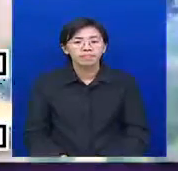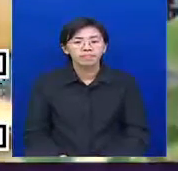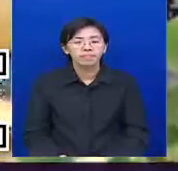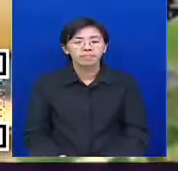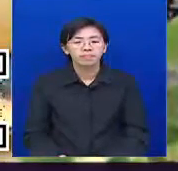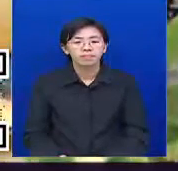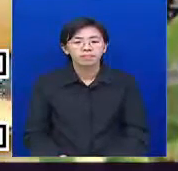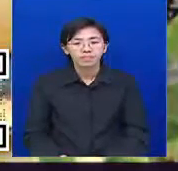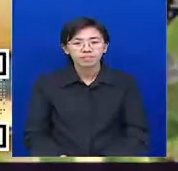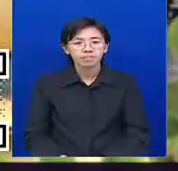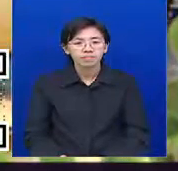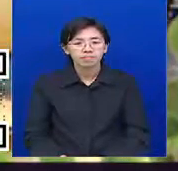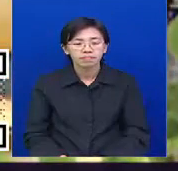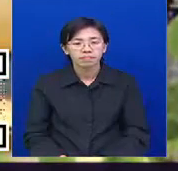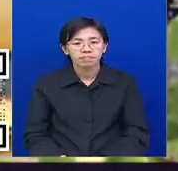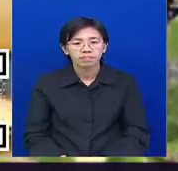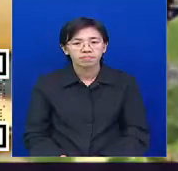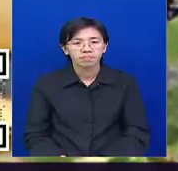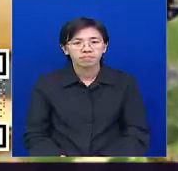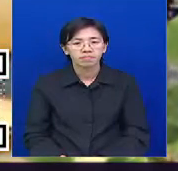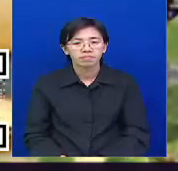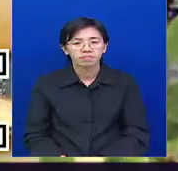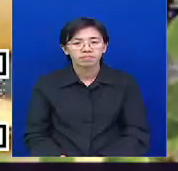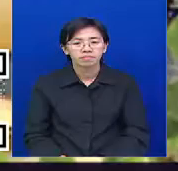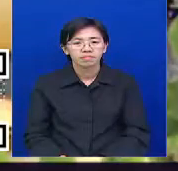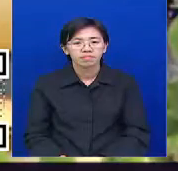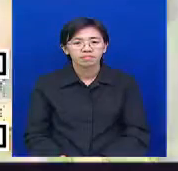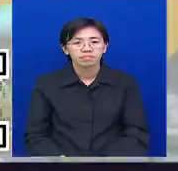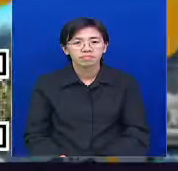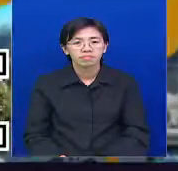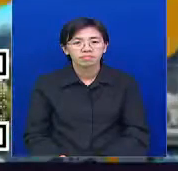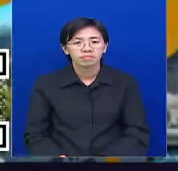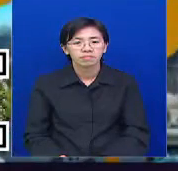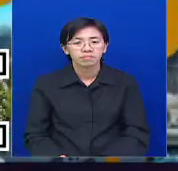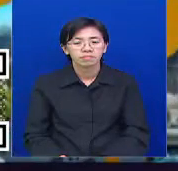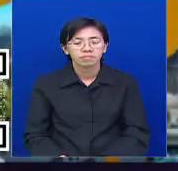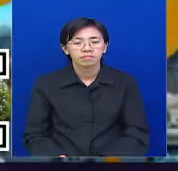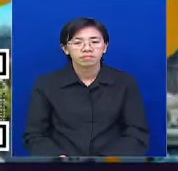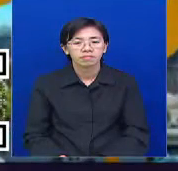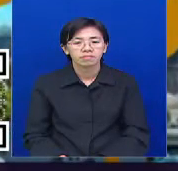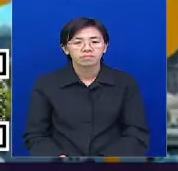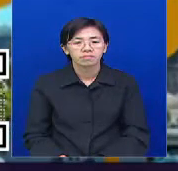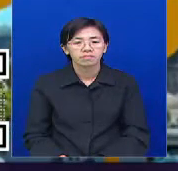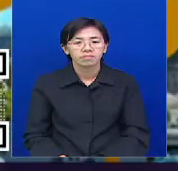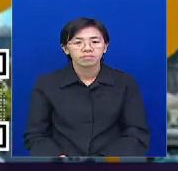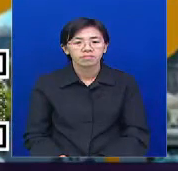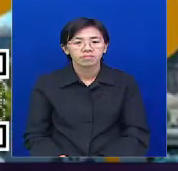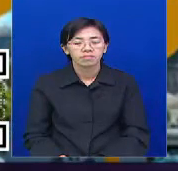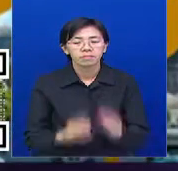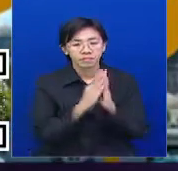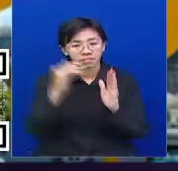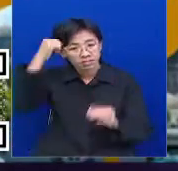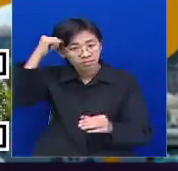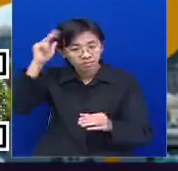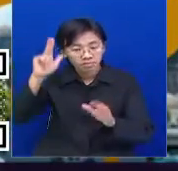ลุงมีหลานชัยไขรัฐธรรมนูญ เหลือเวลาอีกเพียง3วันก่อนการออก